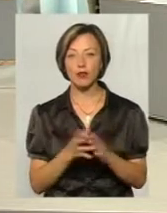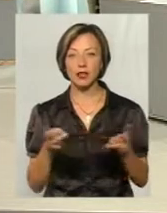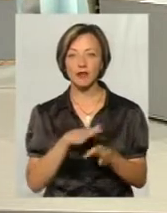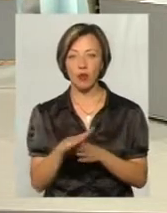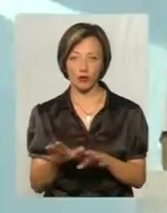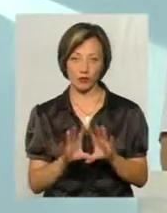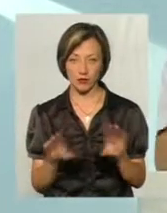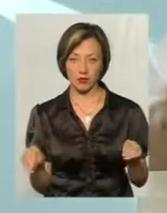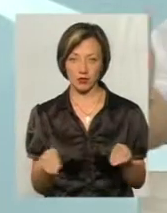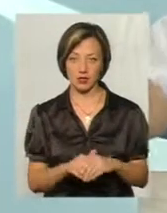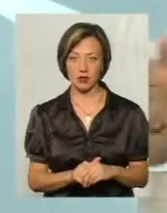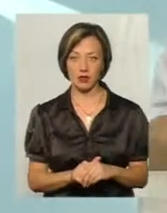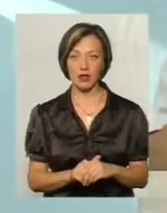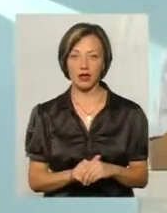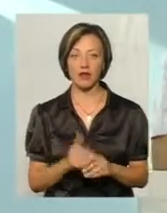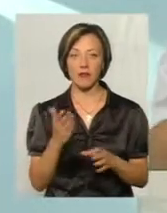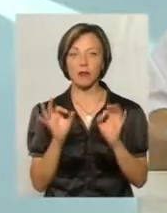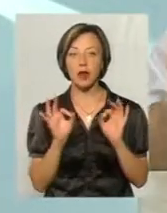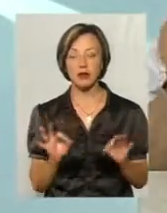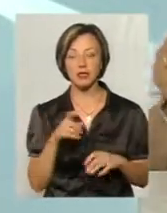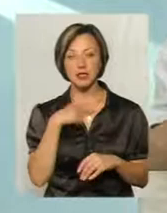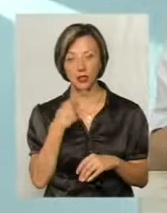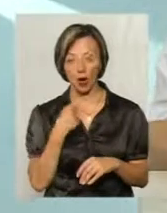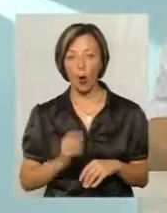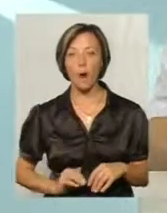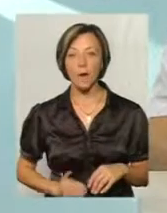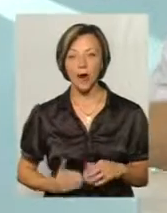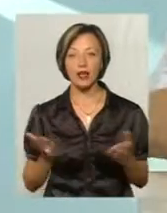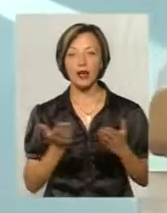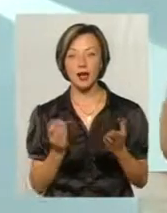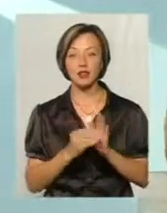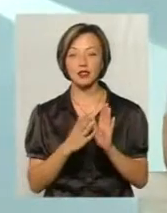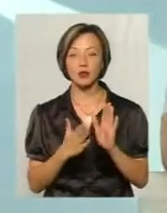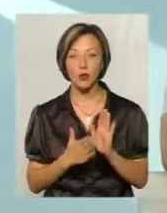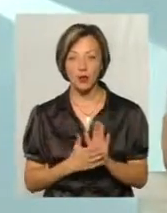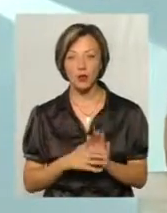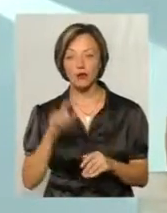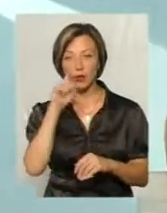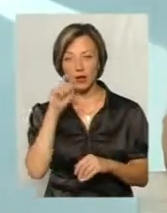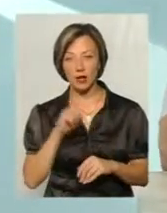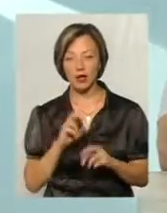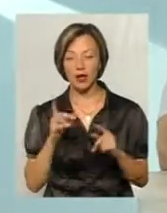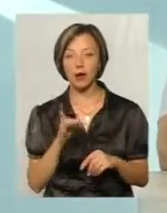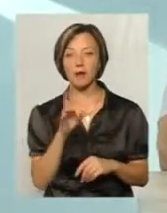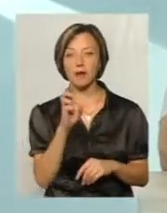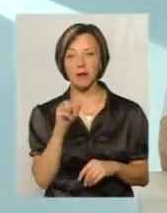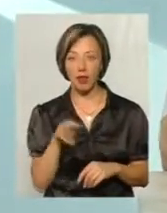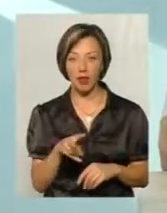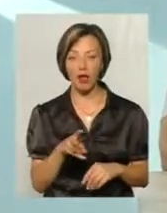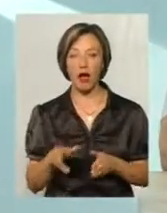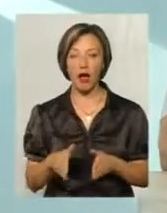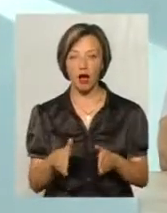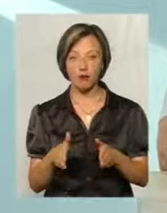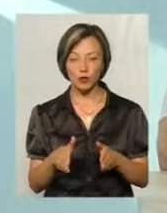виконувати всього-навсього. І ви правильно сказали, компанія, яка зареєстрована в Україні як Bell Autodor,